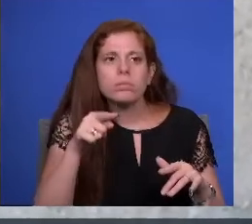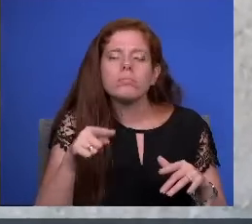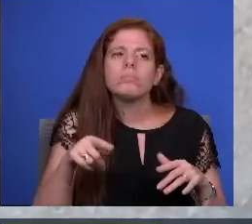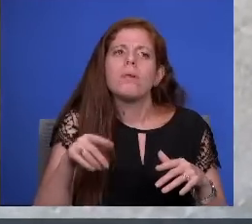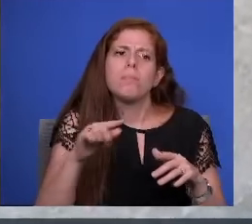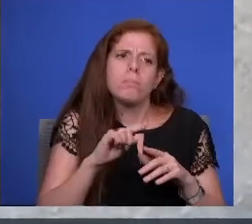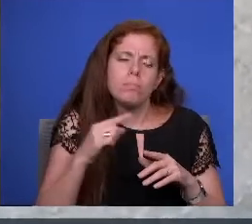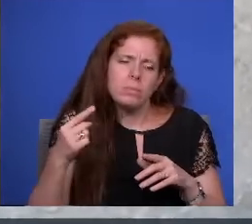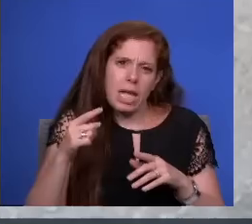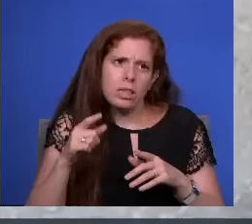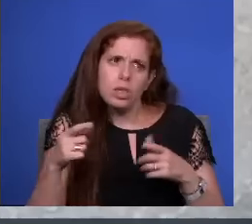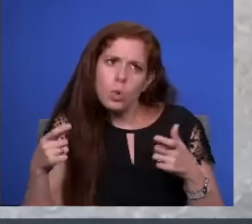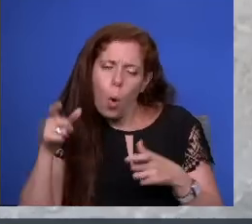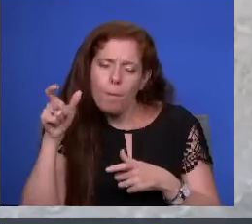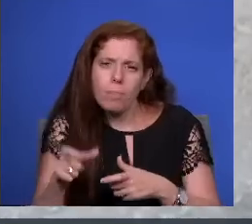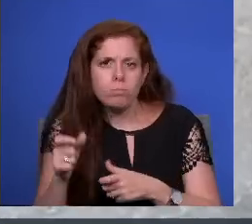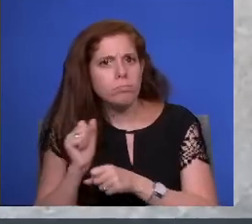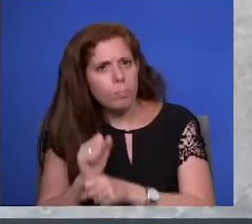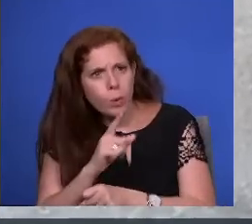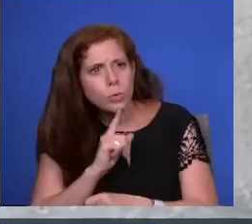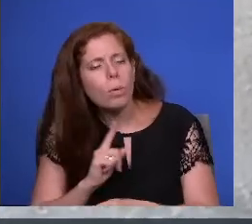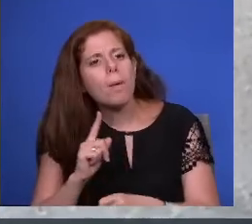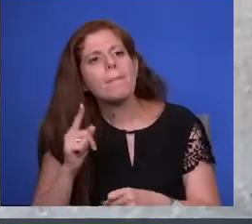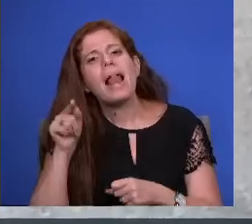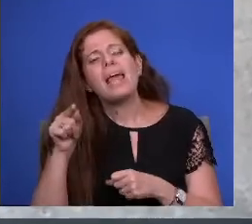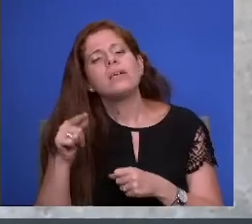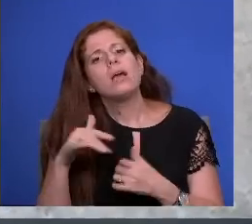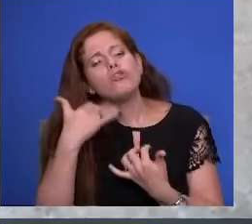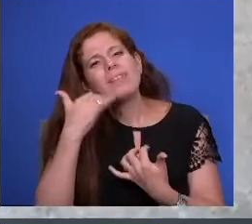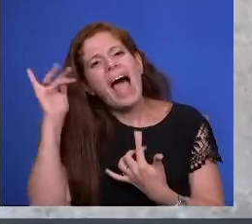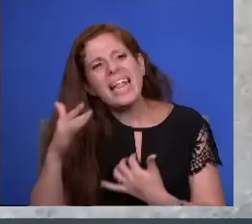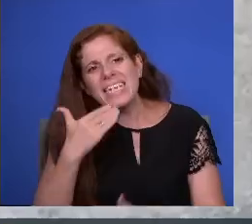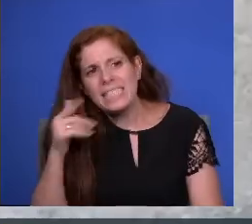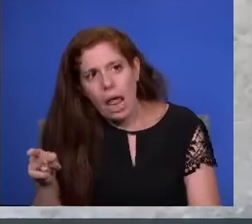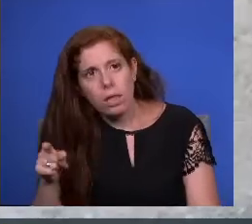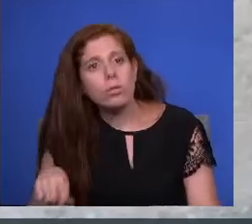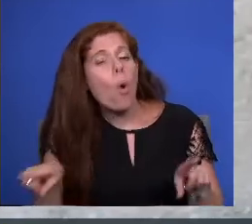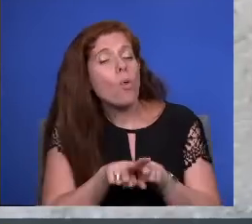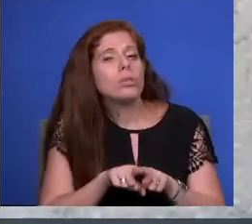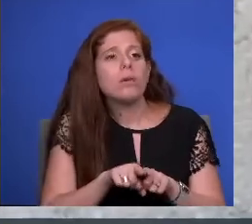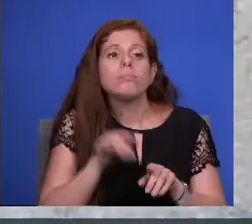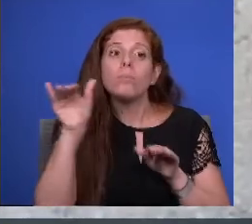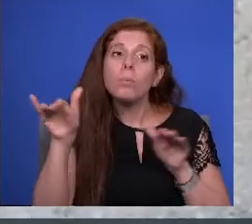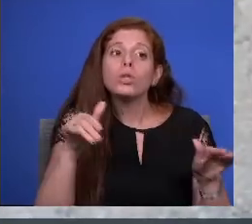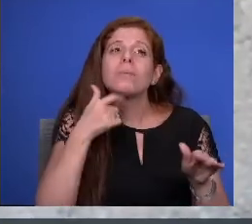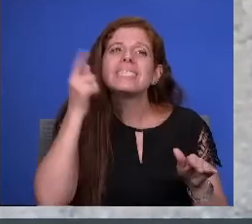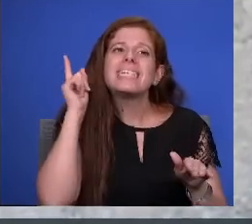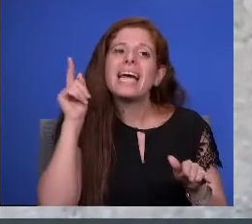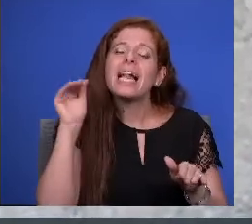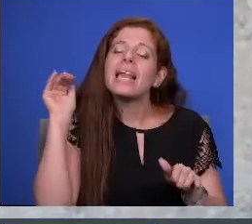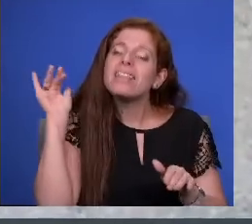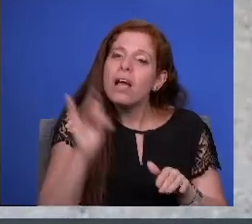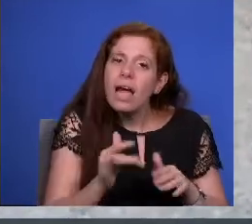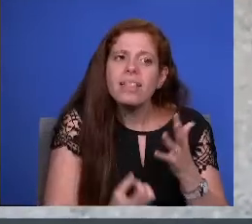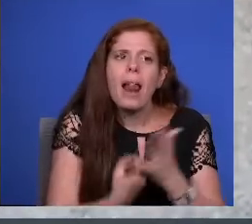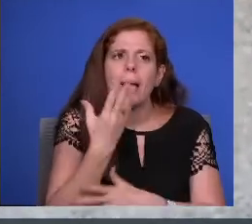לאומניים, פרו-סורים, בעלי אג'נדה אנטי-ישראלית. אותם קריאות קוראות להתנגד להקמת הפרויקט